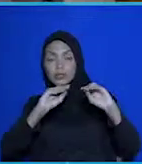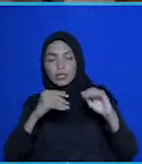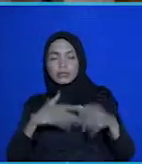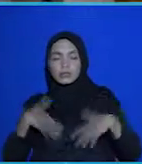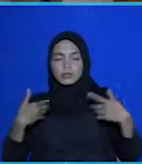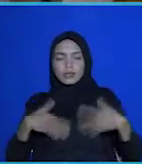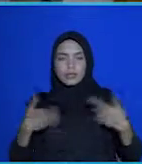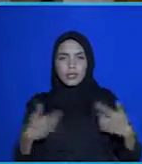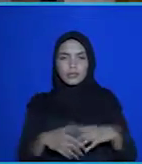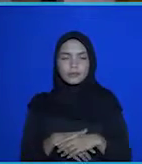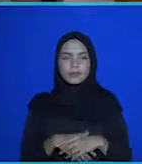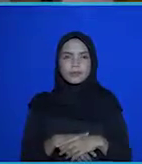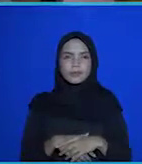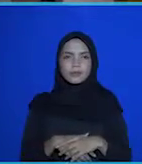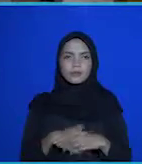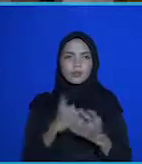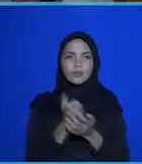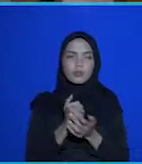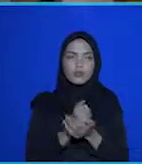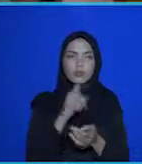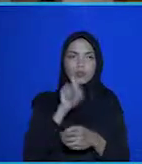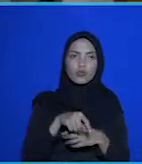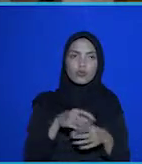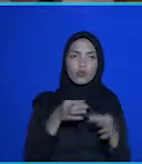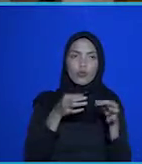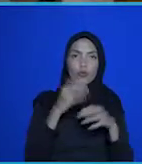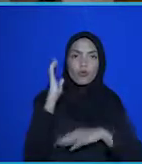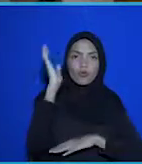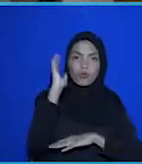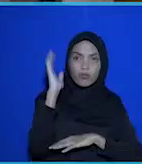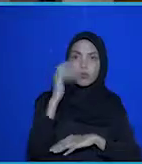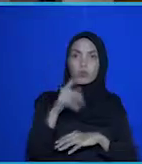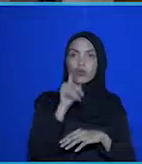dengan senang hati, sangat memerlukan fasilitator untuk mendampingi